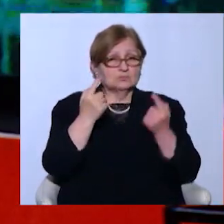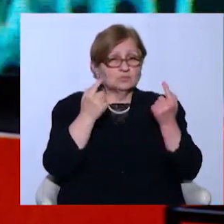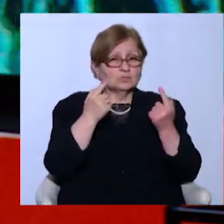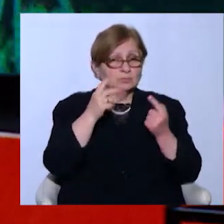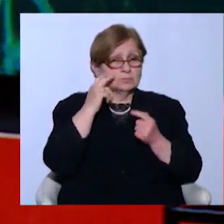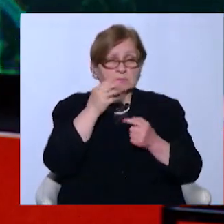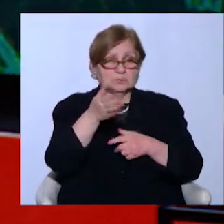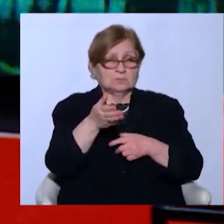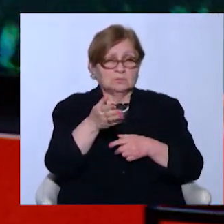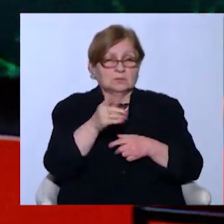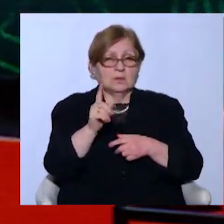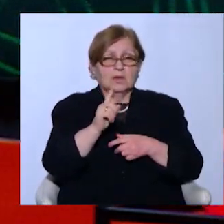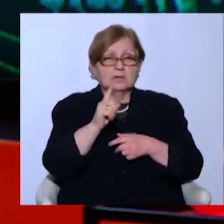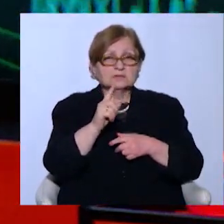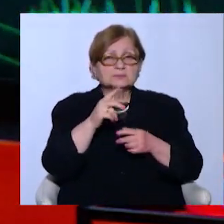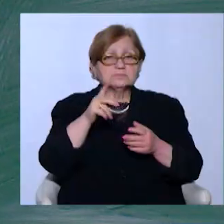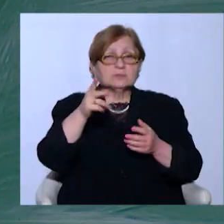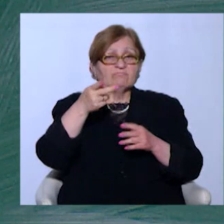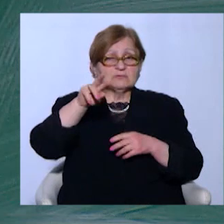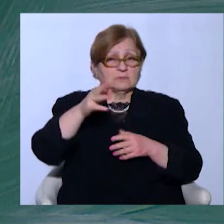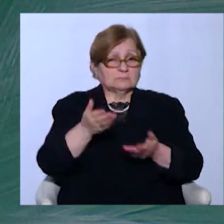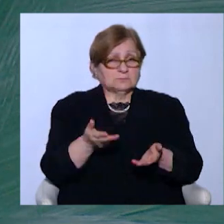რიცხვია, რისი კვადრატია იგი.